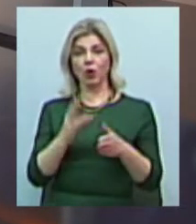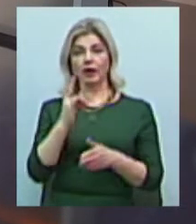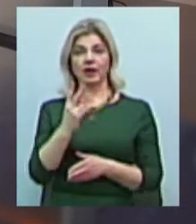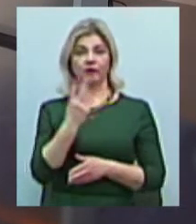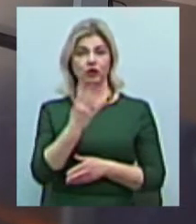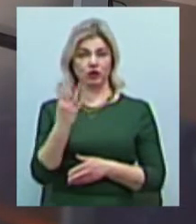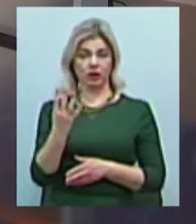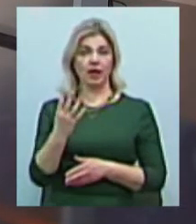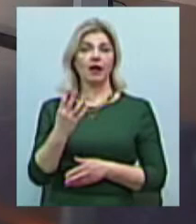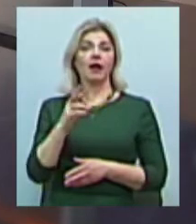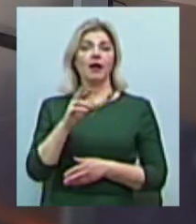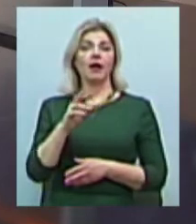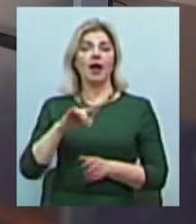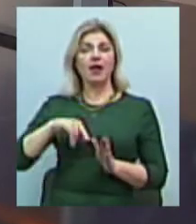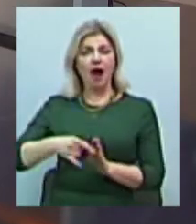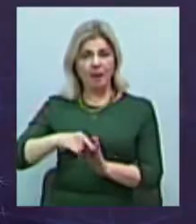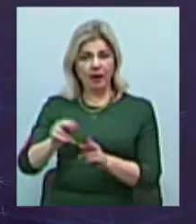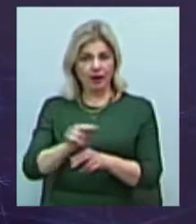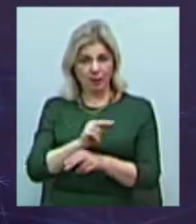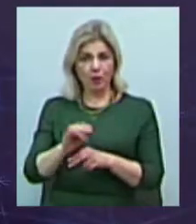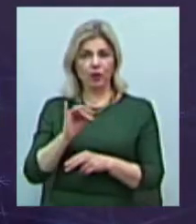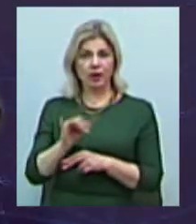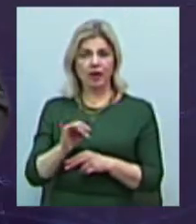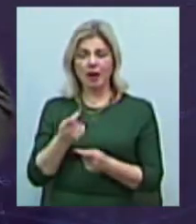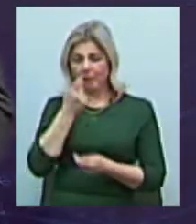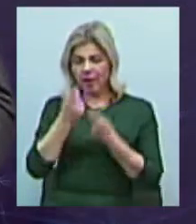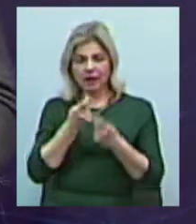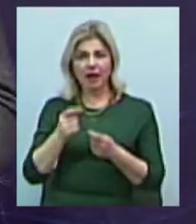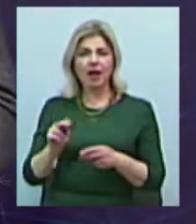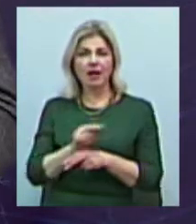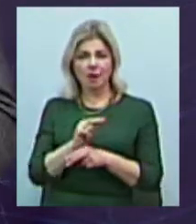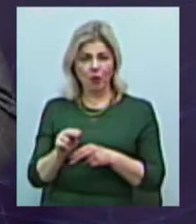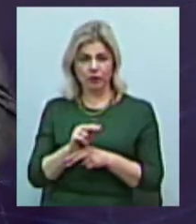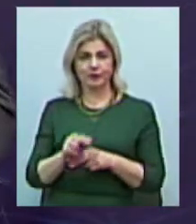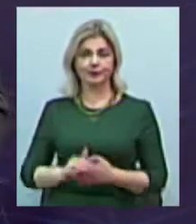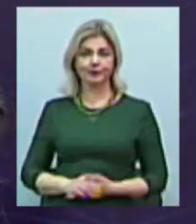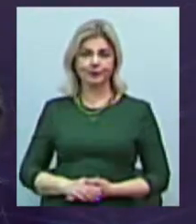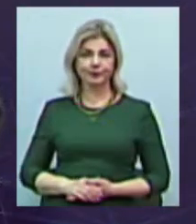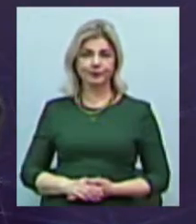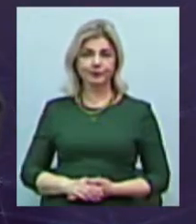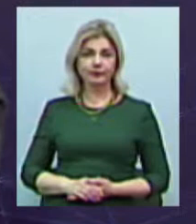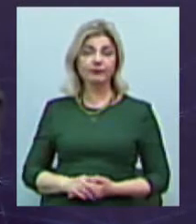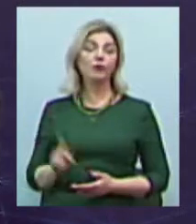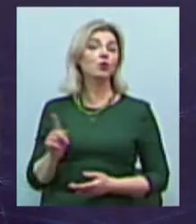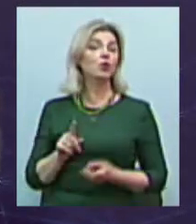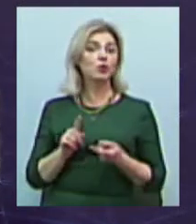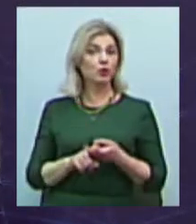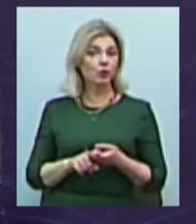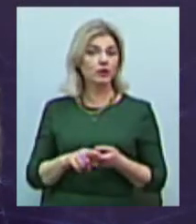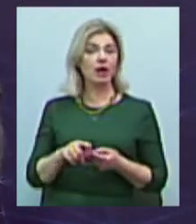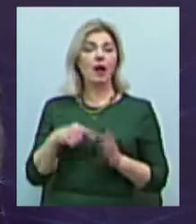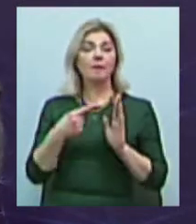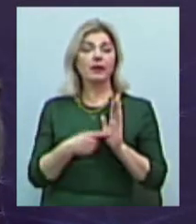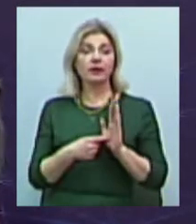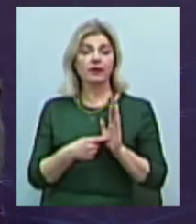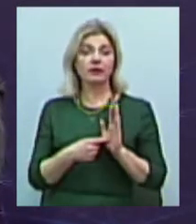Це ямковий ремонт і поточний дрібний такими великими картами. Що стосується, друге питання, будь